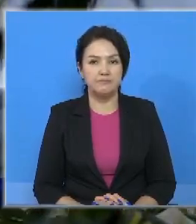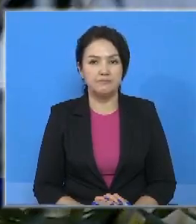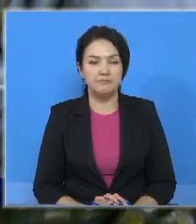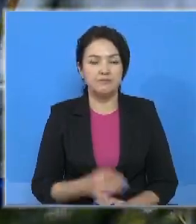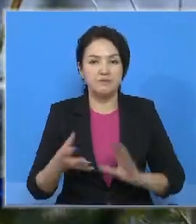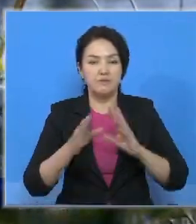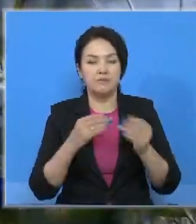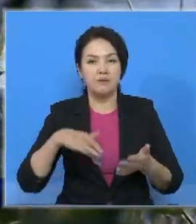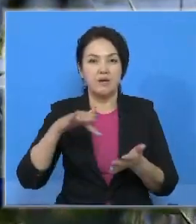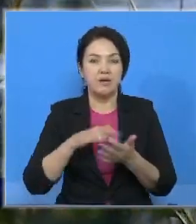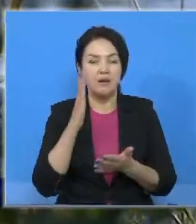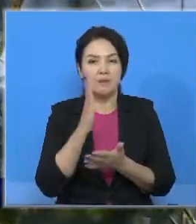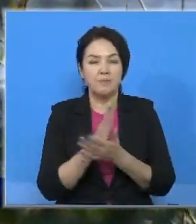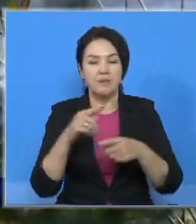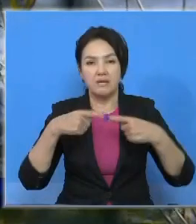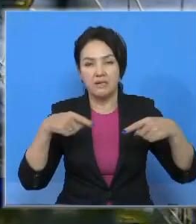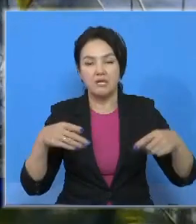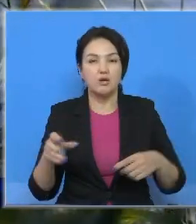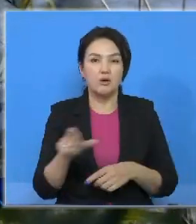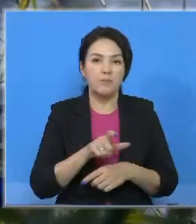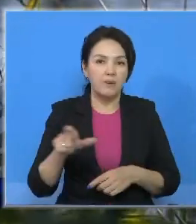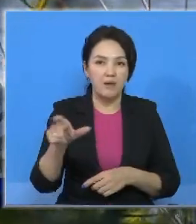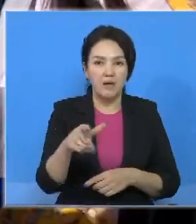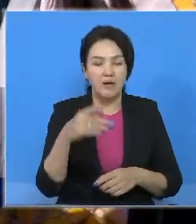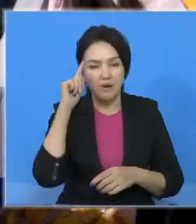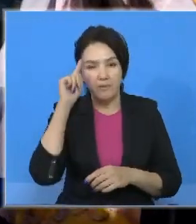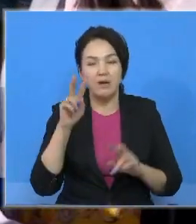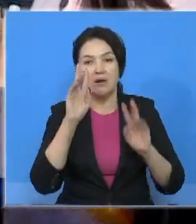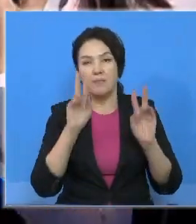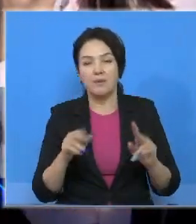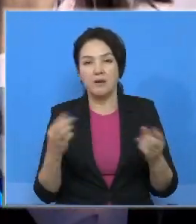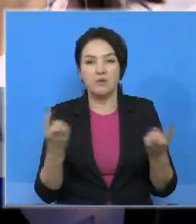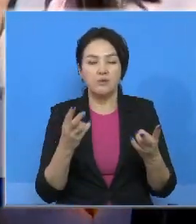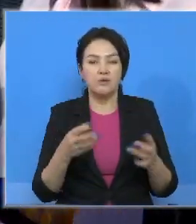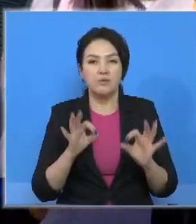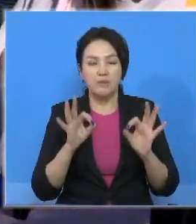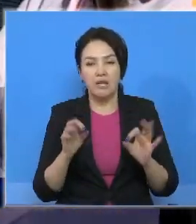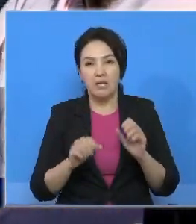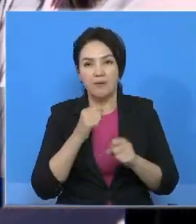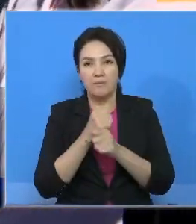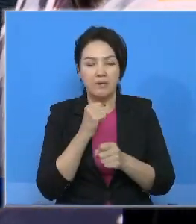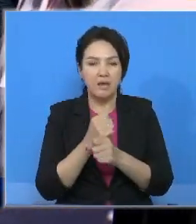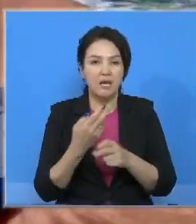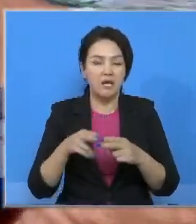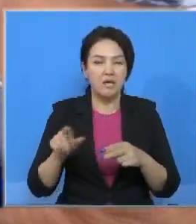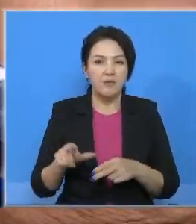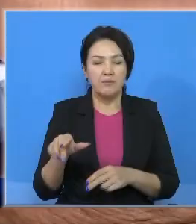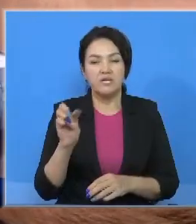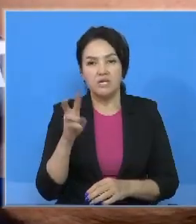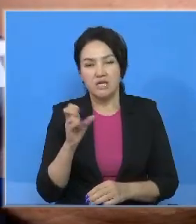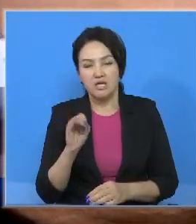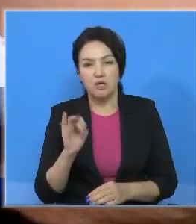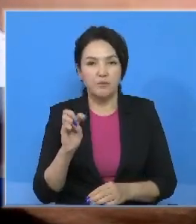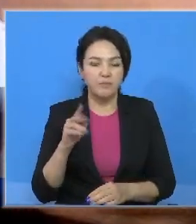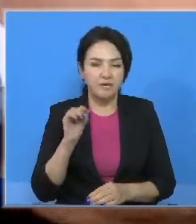В целом по городу имеется несколько русел рек, которые, по мнению специалистов, требуют определенной проработки. Это реки Песчанка, Илек